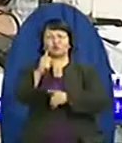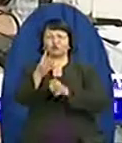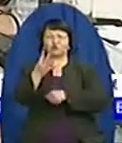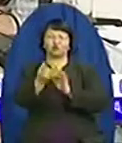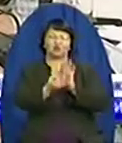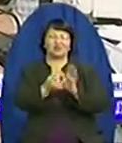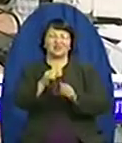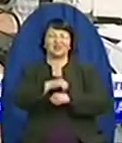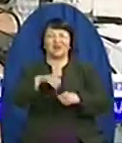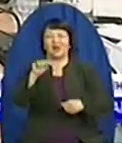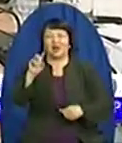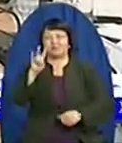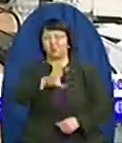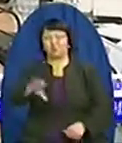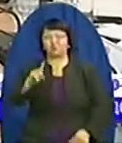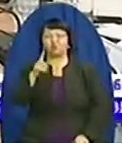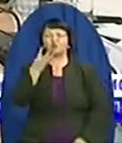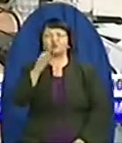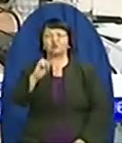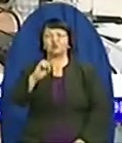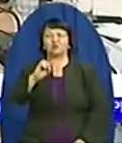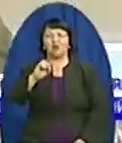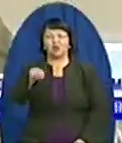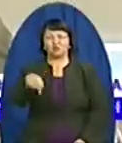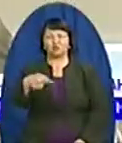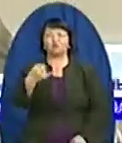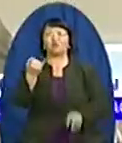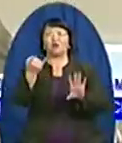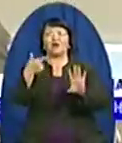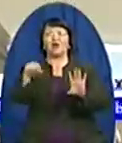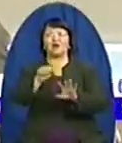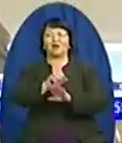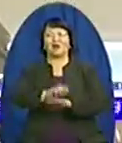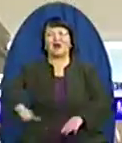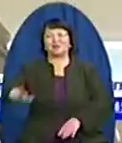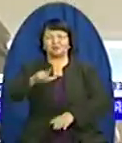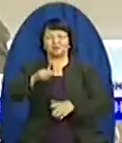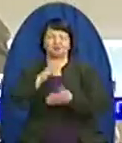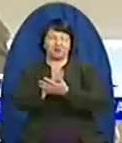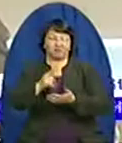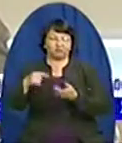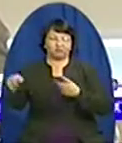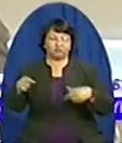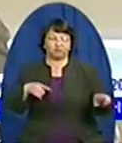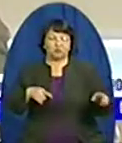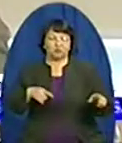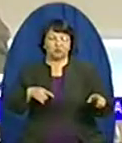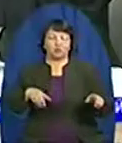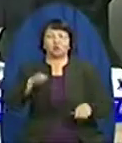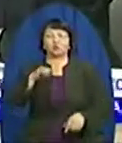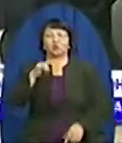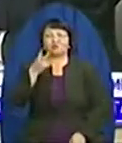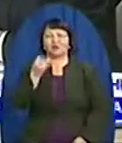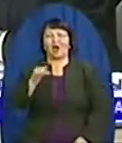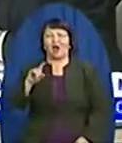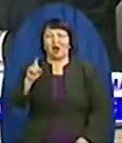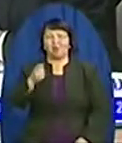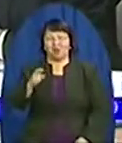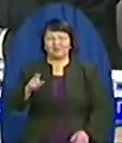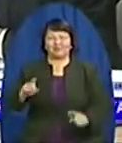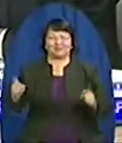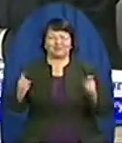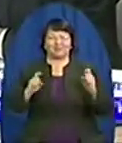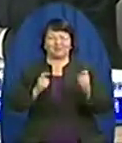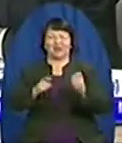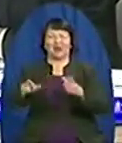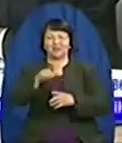нэгжид 140.6 га газар байдаг юм байна. Замуугийн хурлаар нийслэлийн хот төлөвлөлтөнд тусан тусгай хамгаалалттай газар нутгийн асуудал